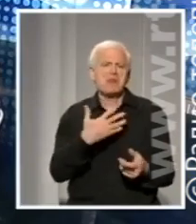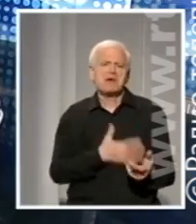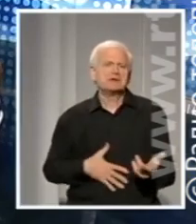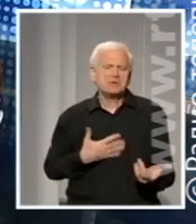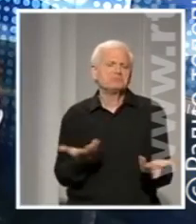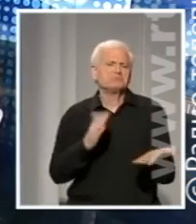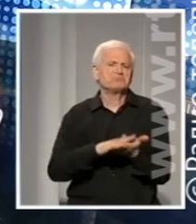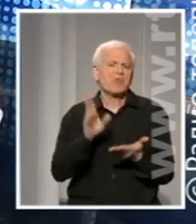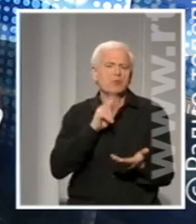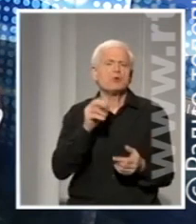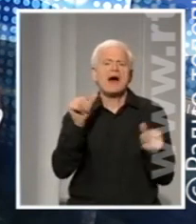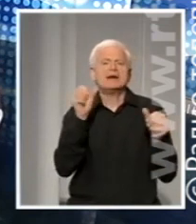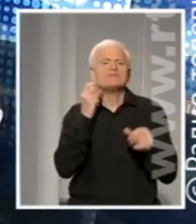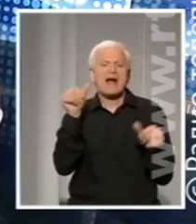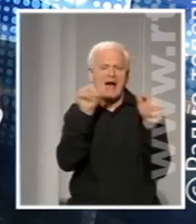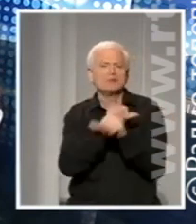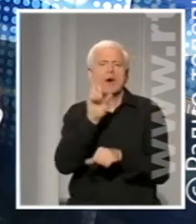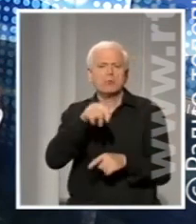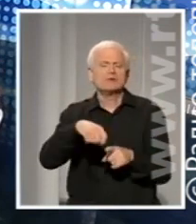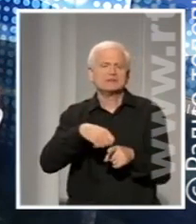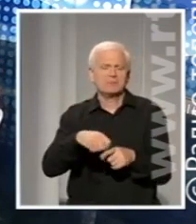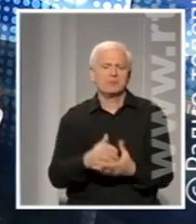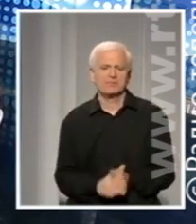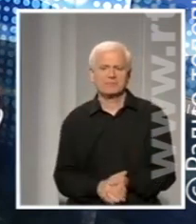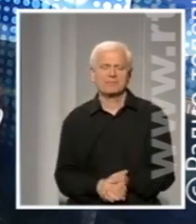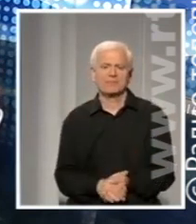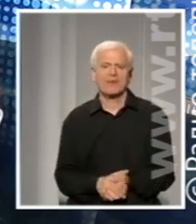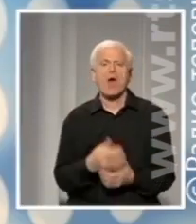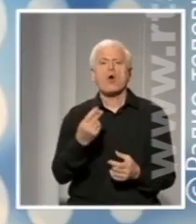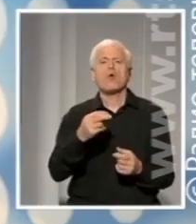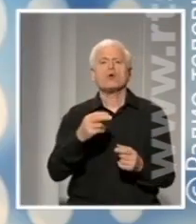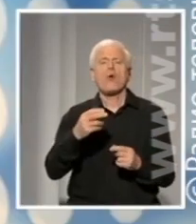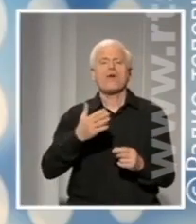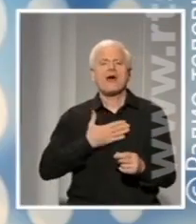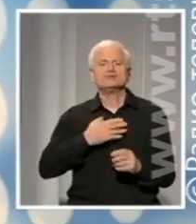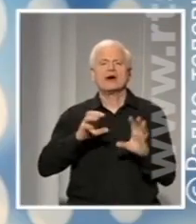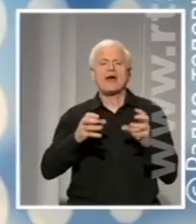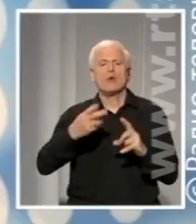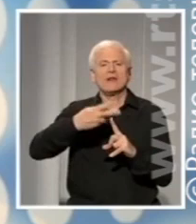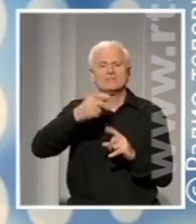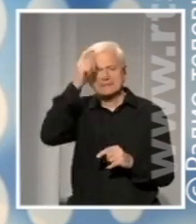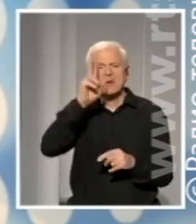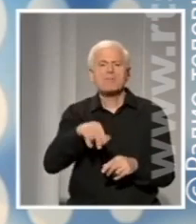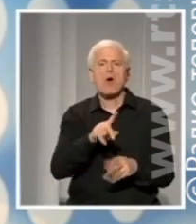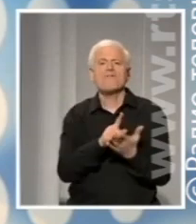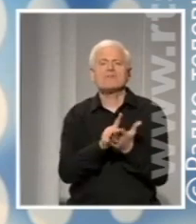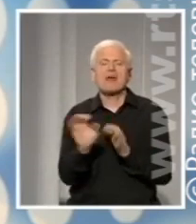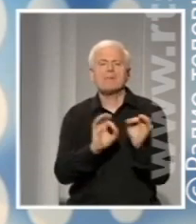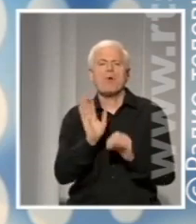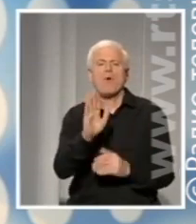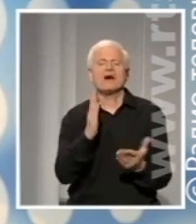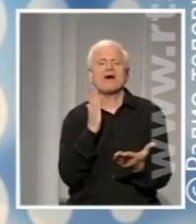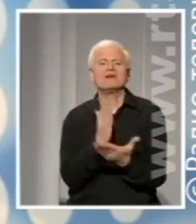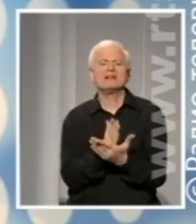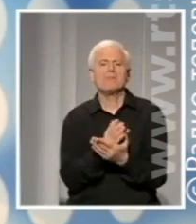Prosto svaka greška može da se ispravi. Koliko je RTS imao vremena da se pripremi za ovakav način pripreme